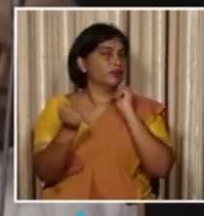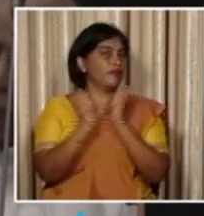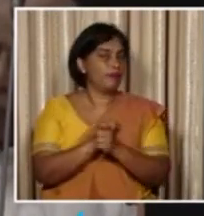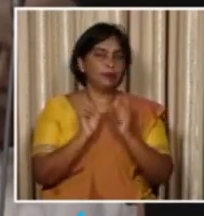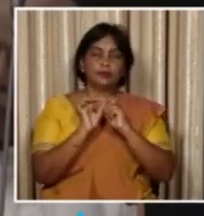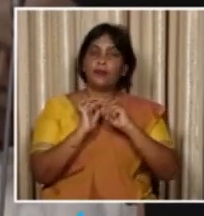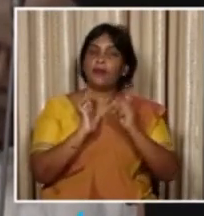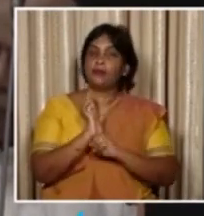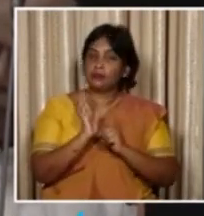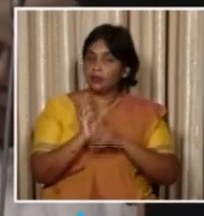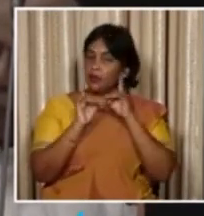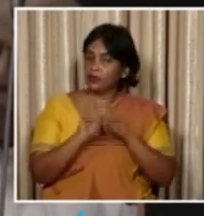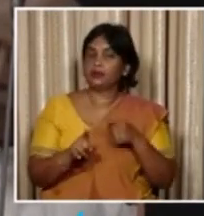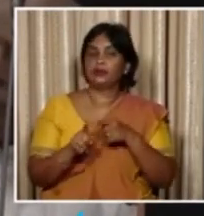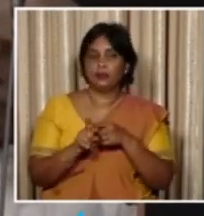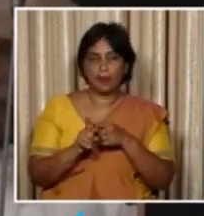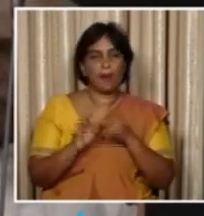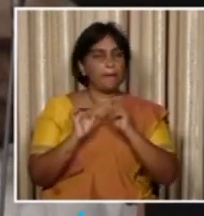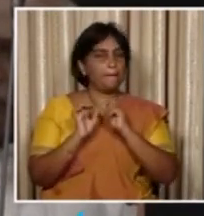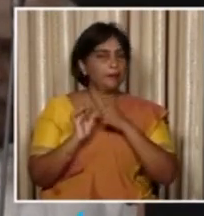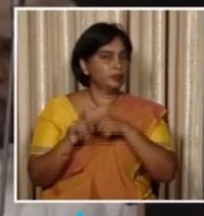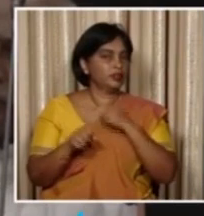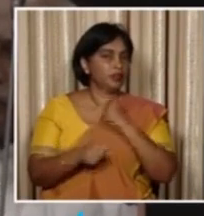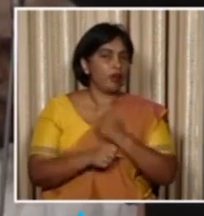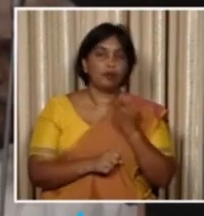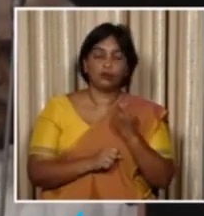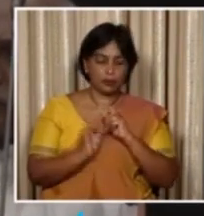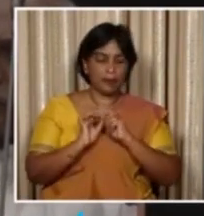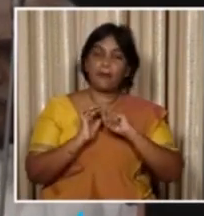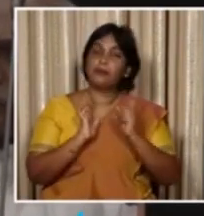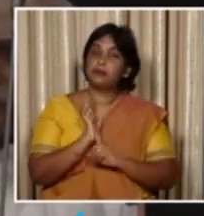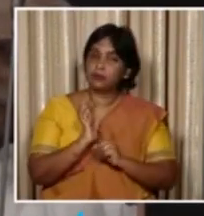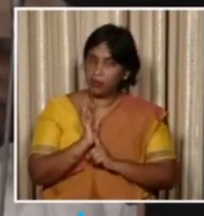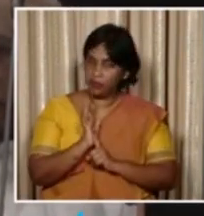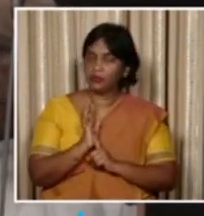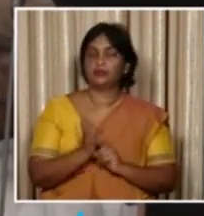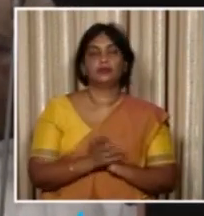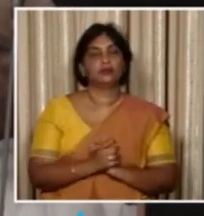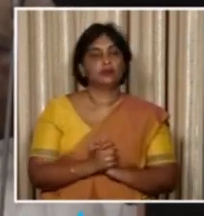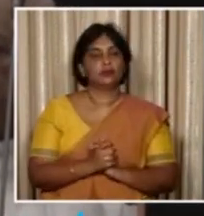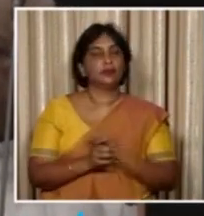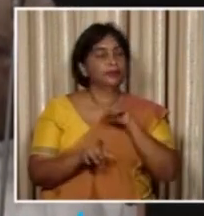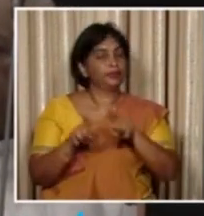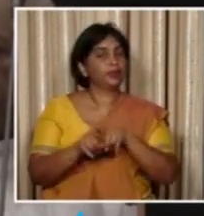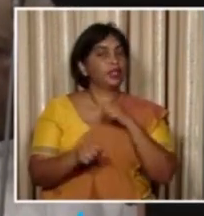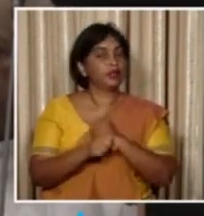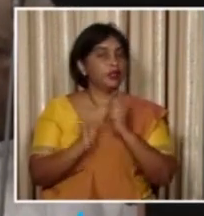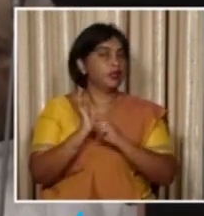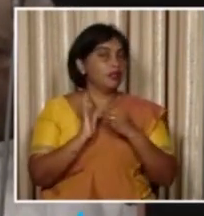පනත් කෙටුම්පත් ඉකොනොමික් ට්‍රාන්ස්ෆර්මේෂන් බිල්, රාජ්‍ය මූල්‍ය පනත් කෙටුම්පත් පබ්ලික් ෆිනෑන්ස් බිල් හා රාජ්‍ය